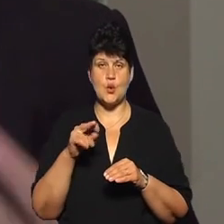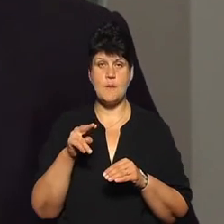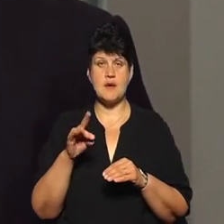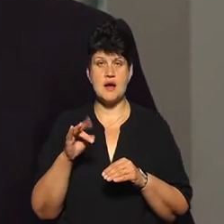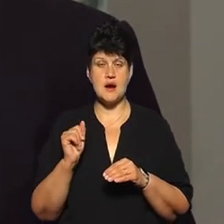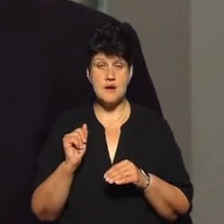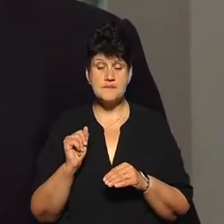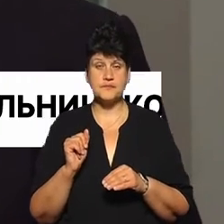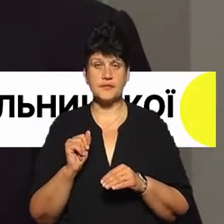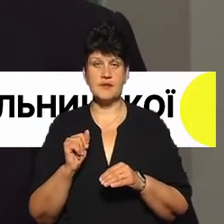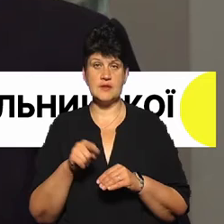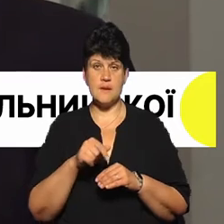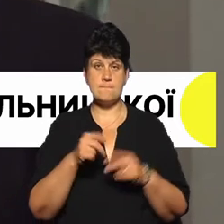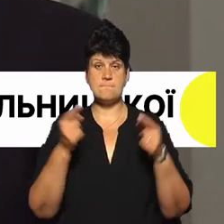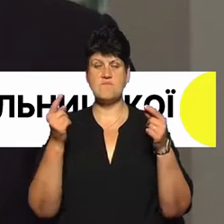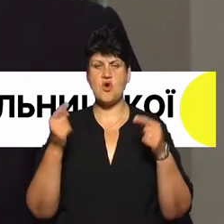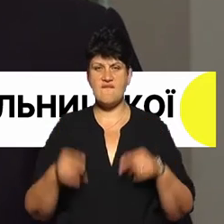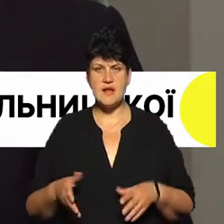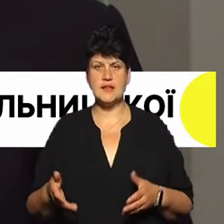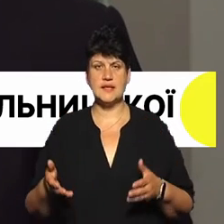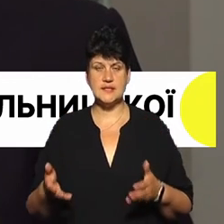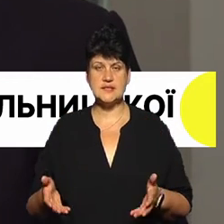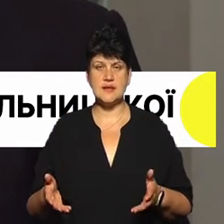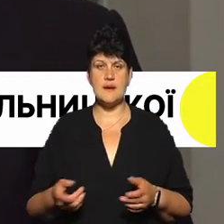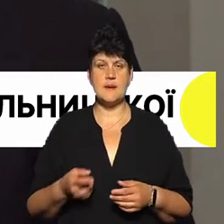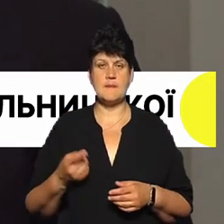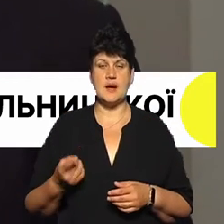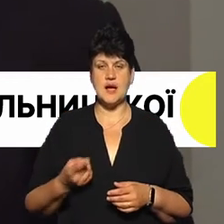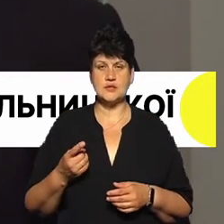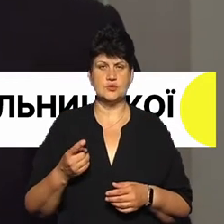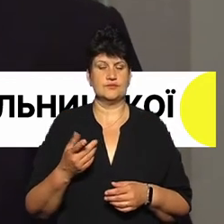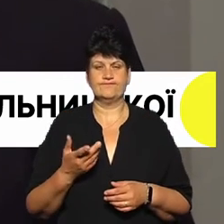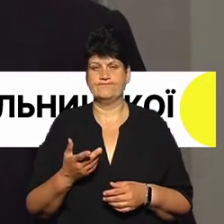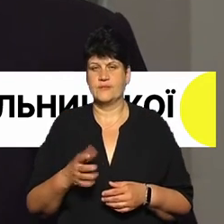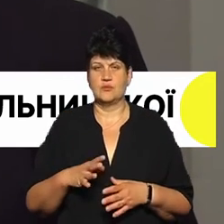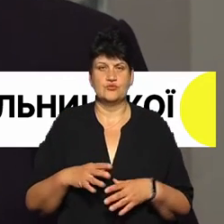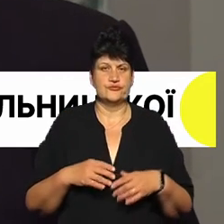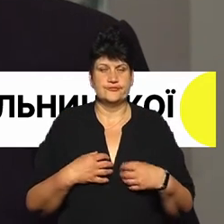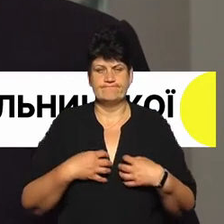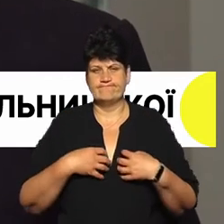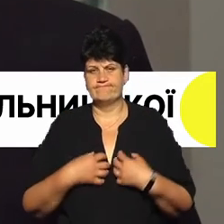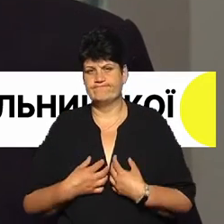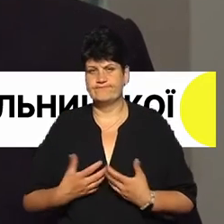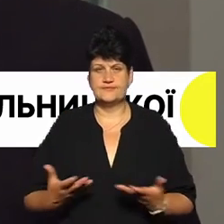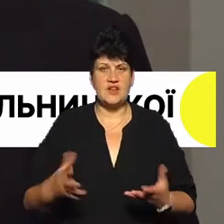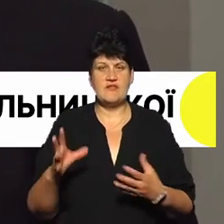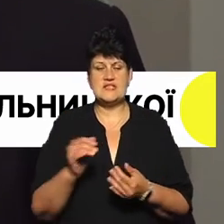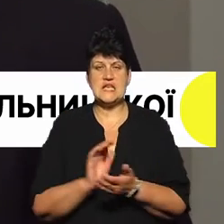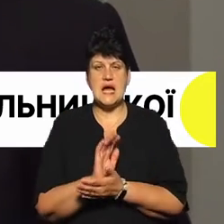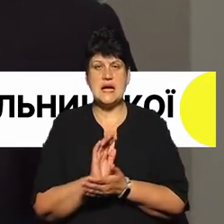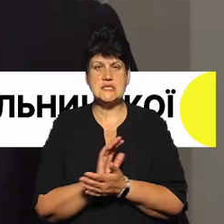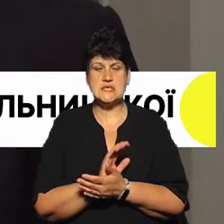вона провалилася. Маестро Пучині був в розпачі. Всі газети